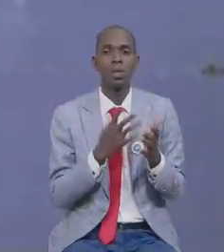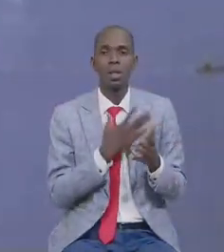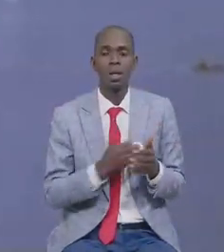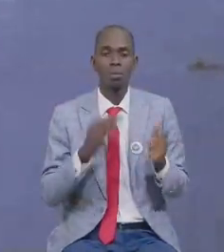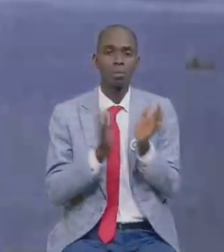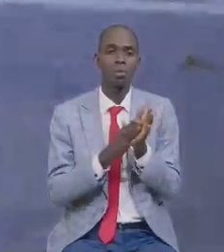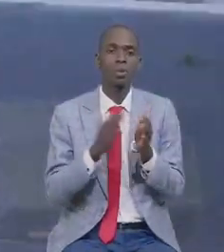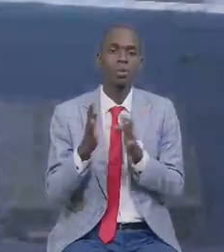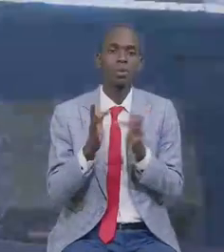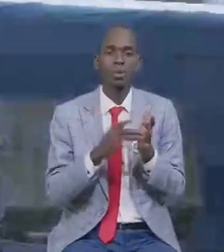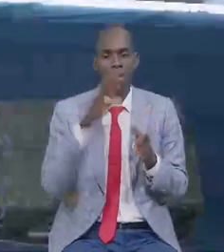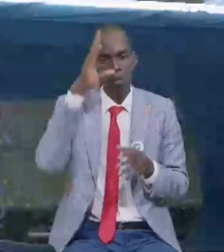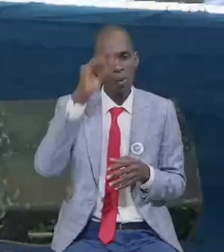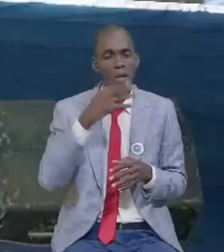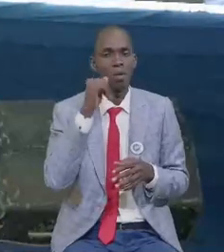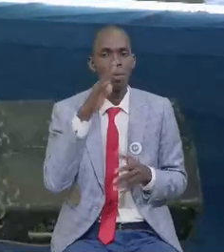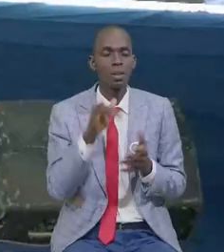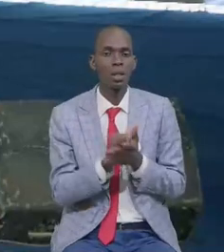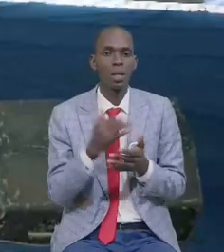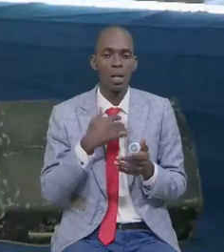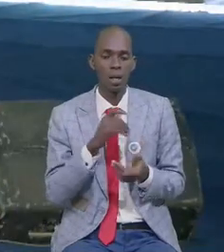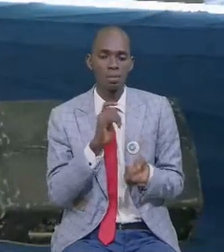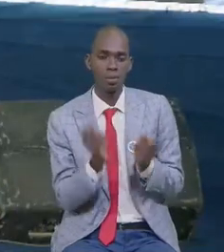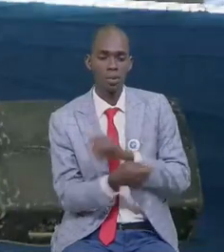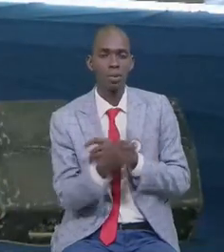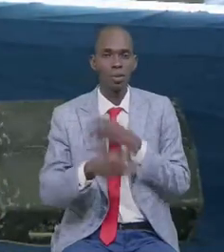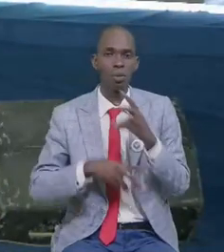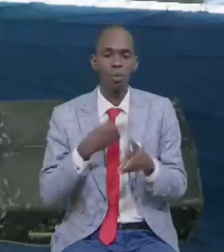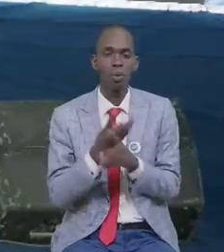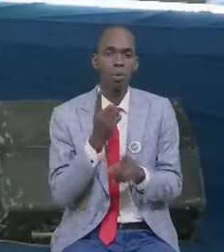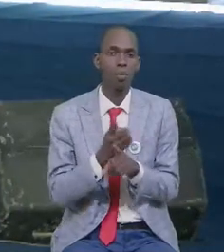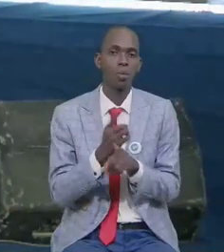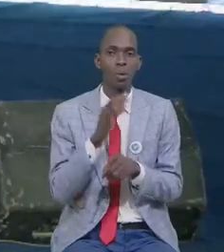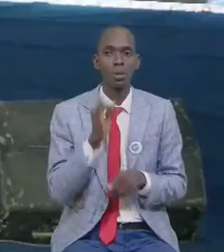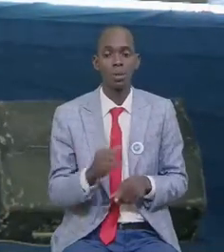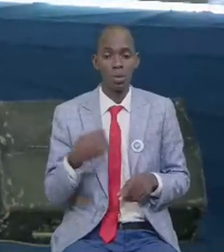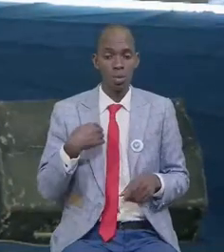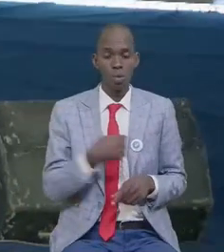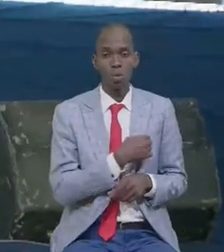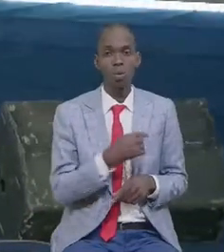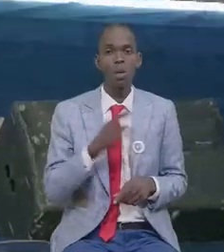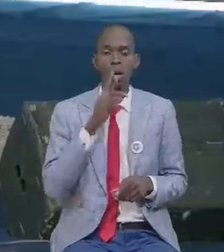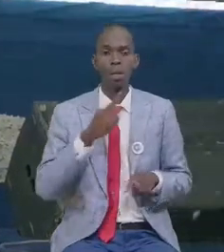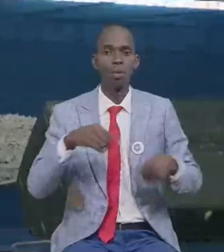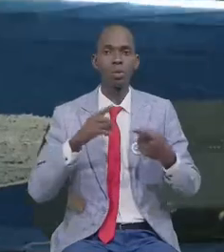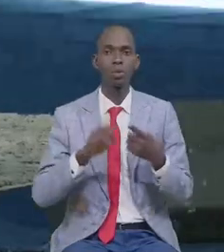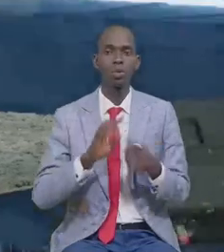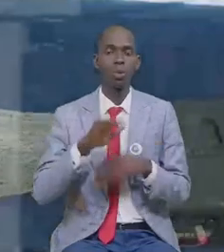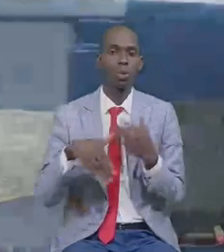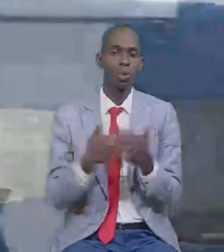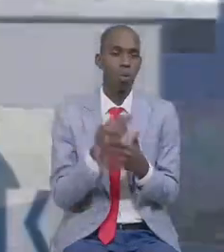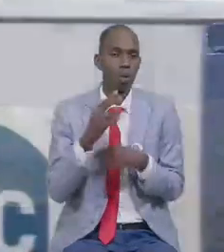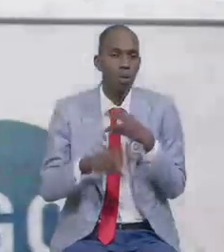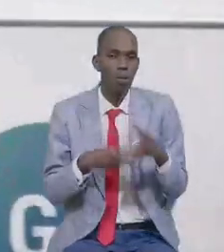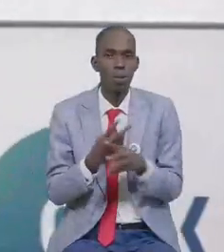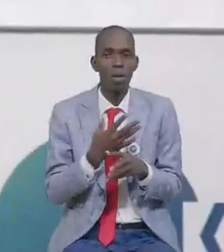Les hommes et les femmes qui ont bouleversé le monde sont venus également ici. et nous irons partout dans le monde et nous